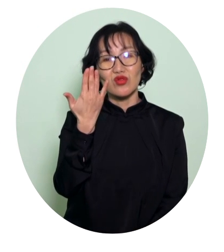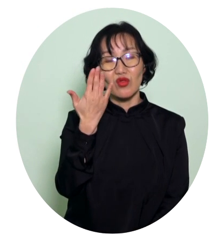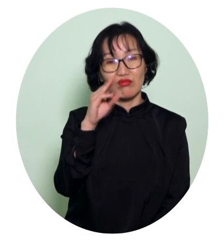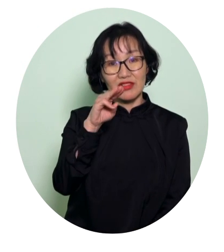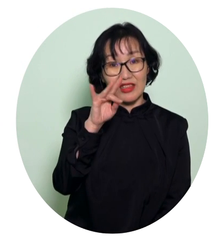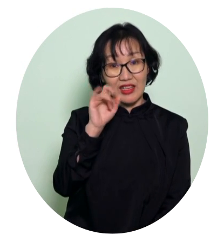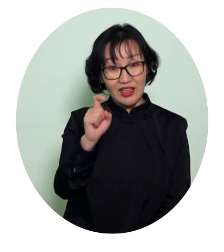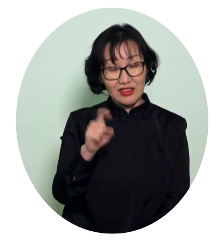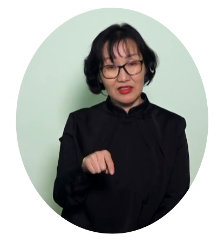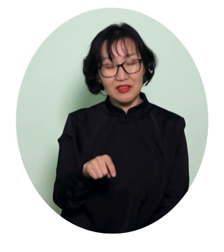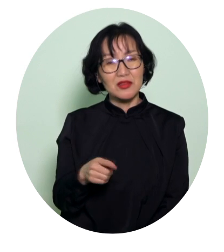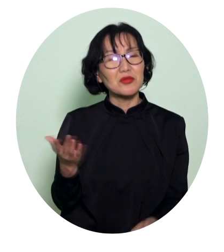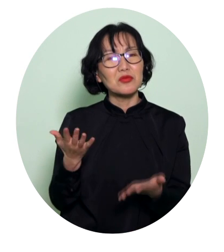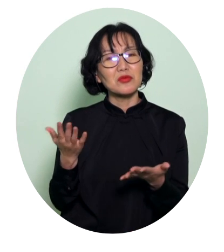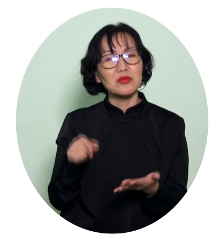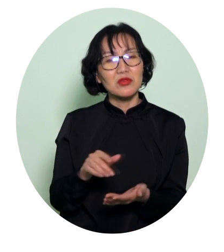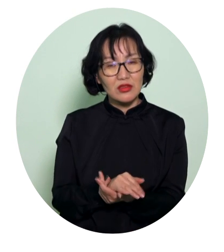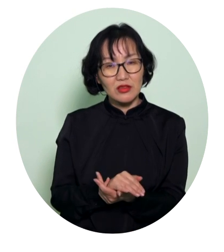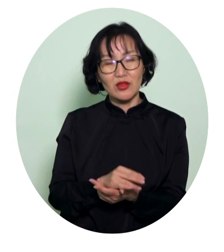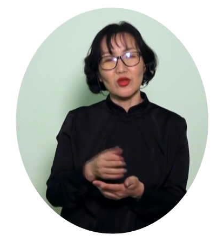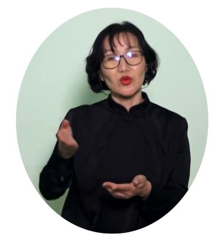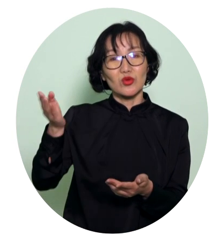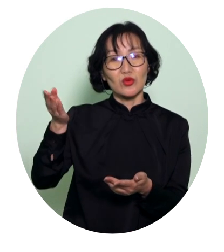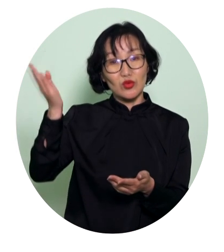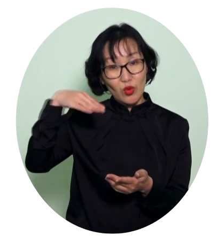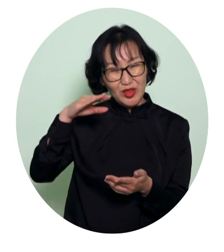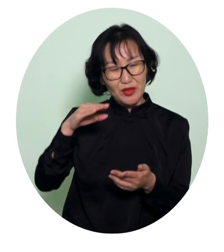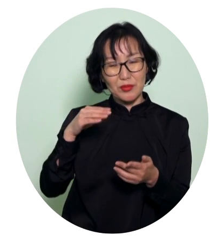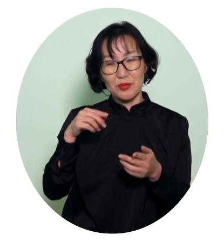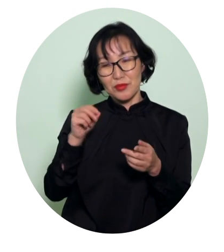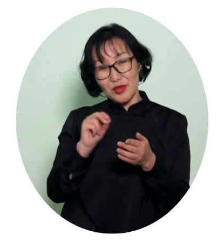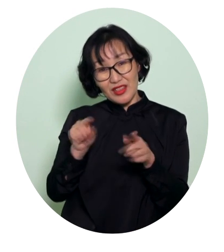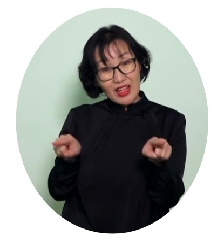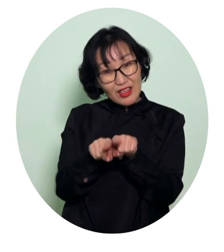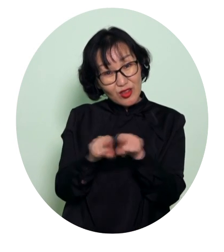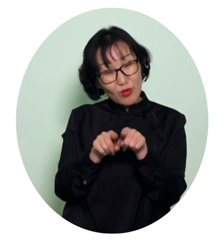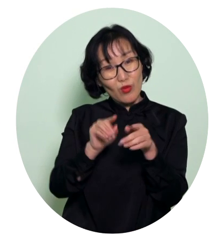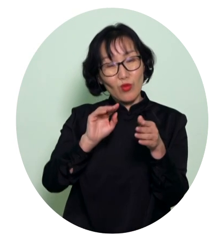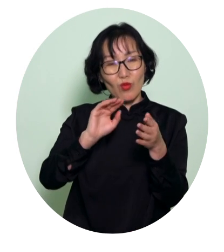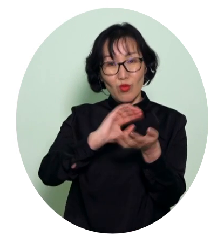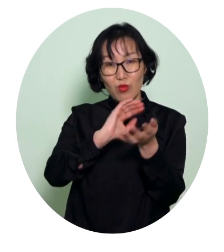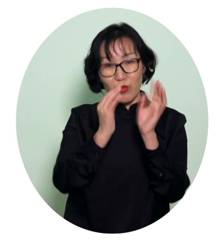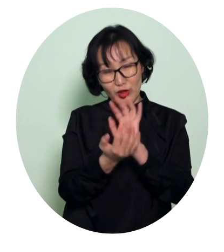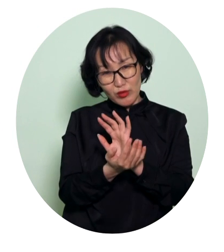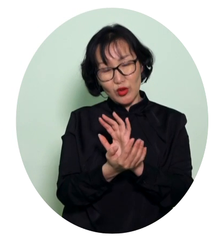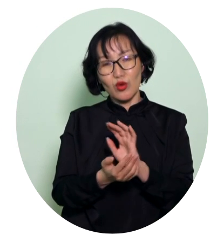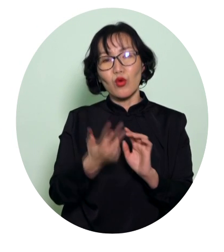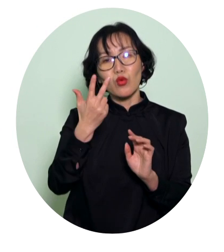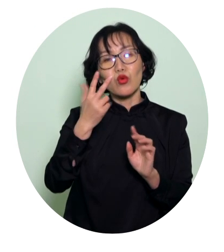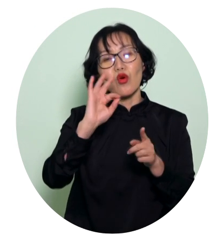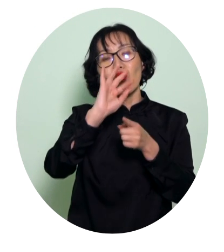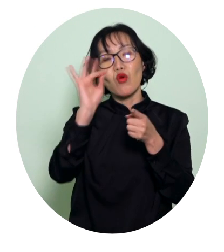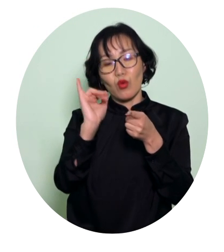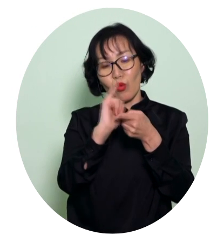Шуфтарах. За шуфтарах гэдэг үг маань дуудлага бичлэгэн төстөв ижил болохоор 3 өөр